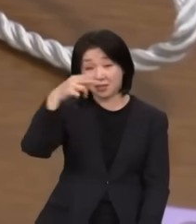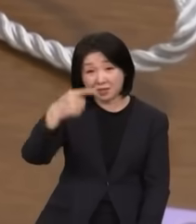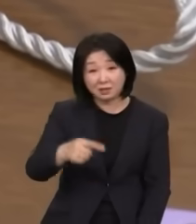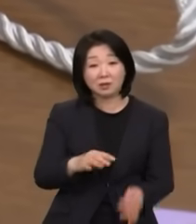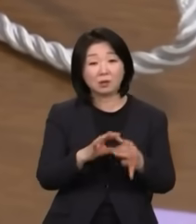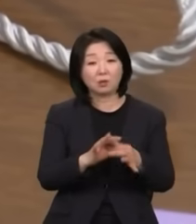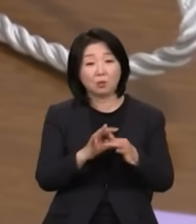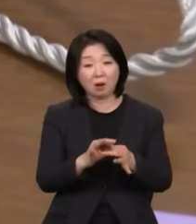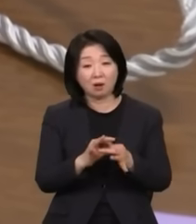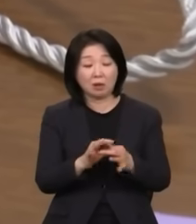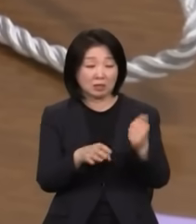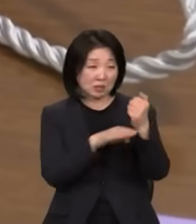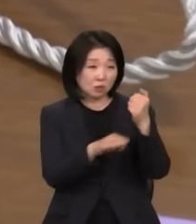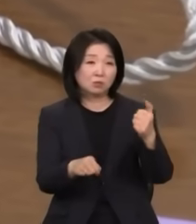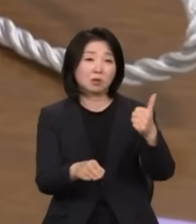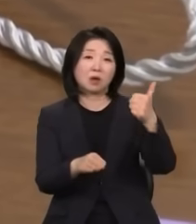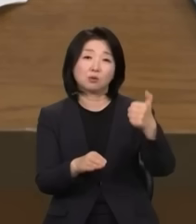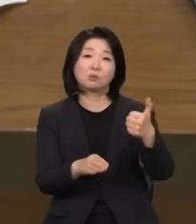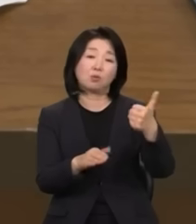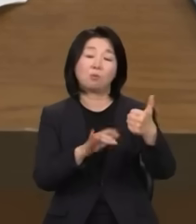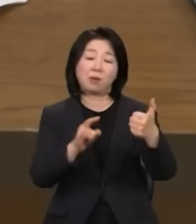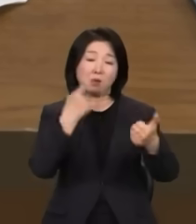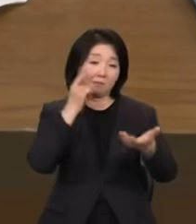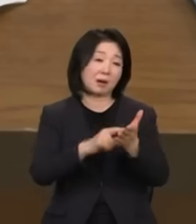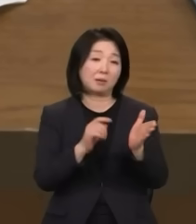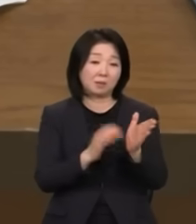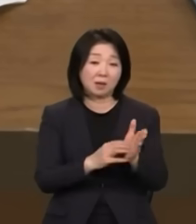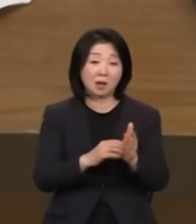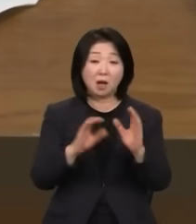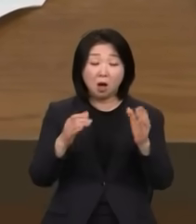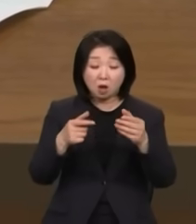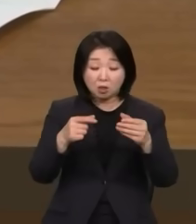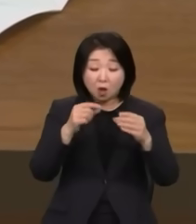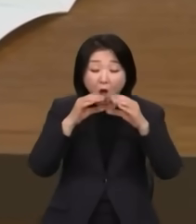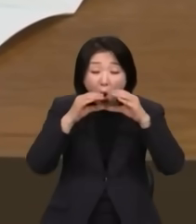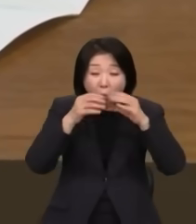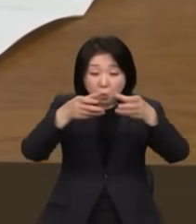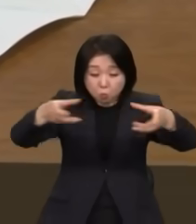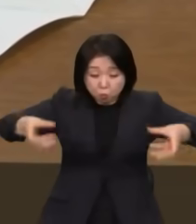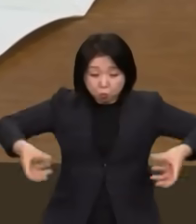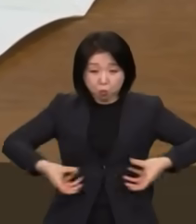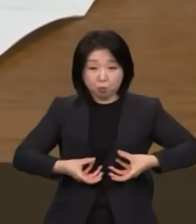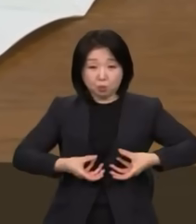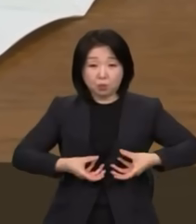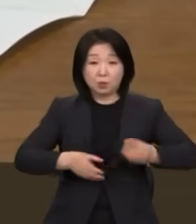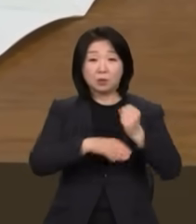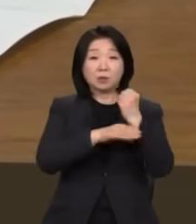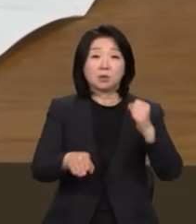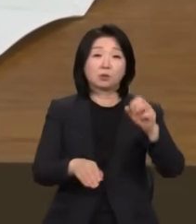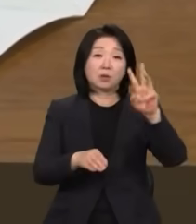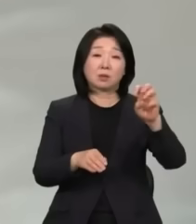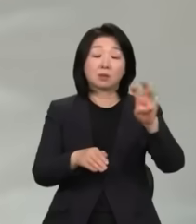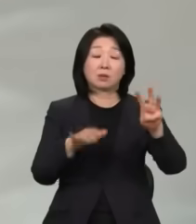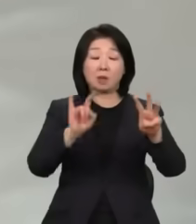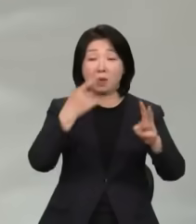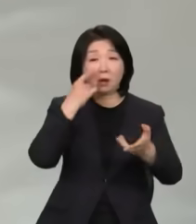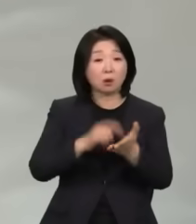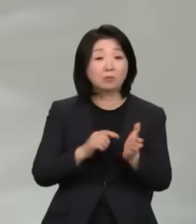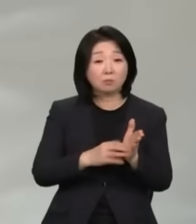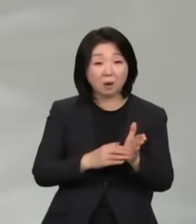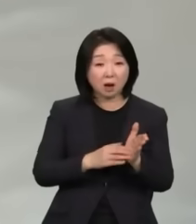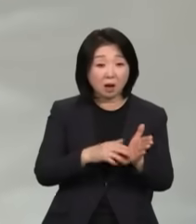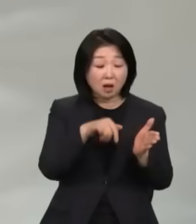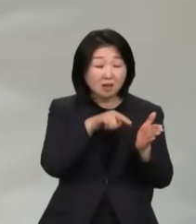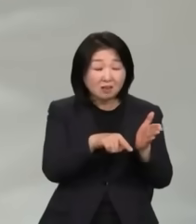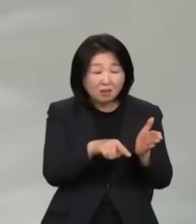기준치의 55배 나왔습니다. 어린이 튜브에서도 기준치의 33배가 검출됐는데 이